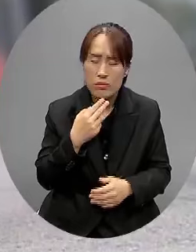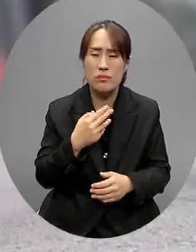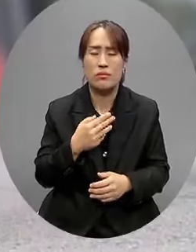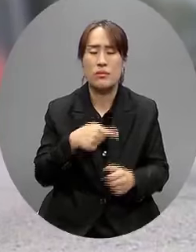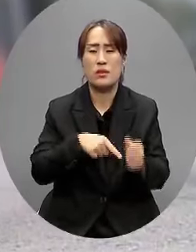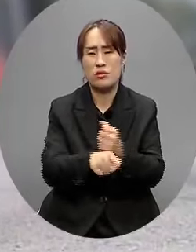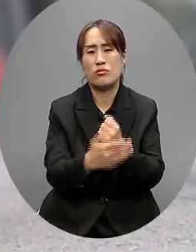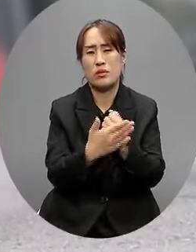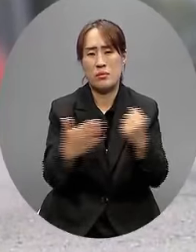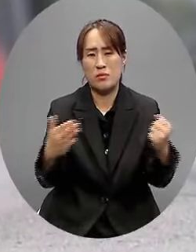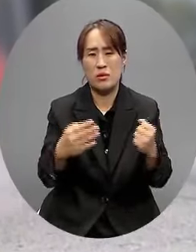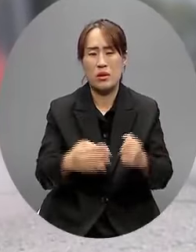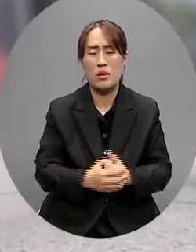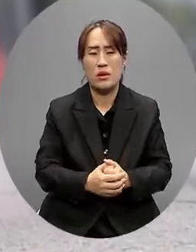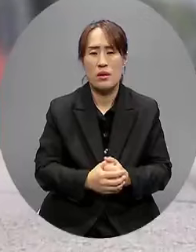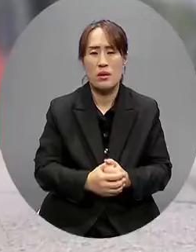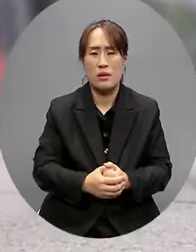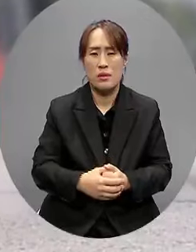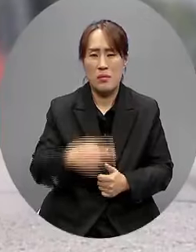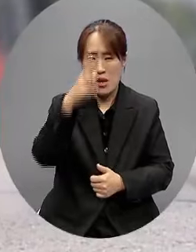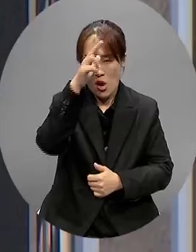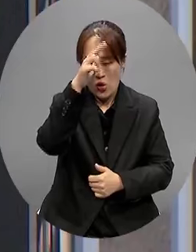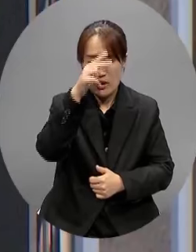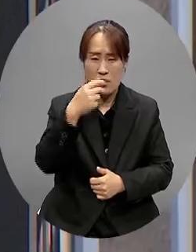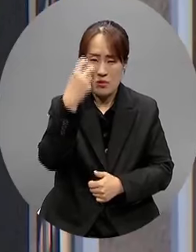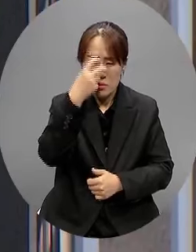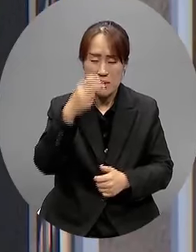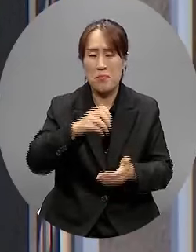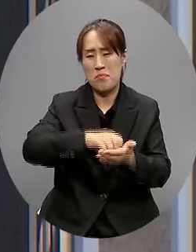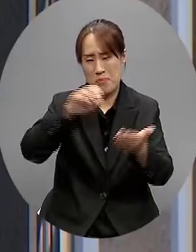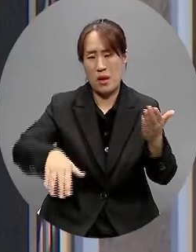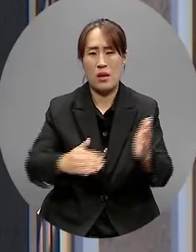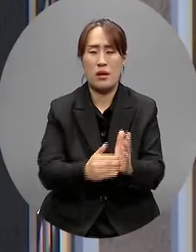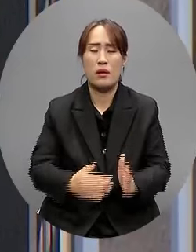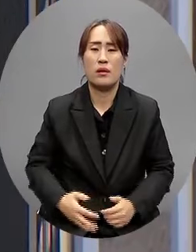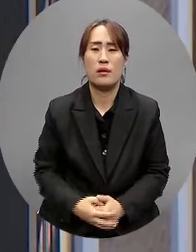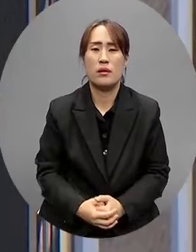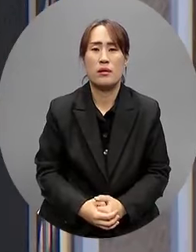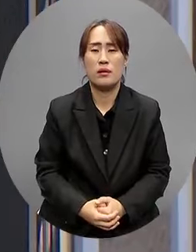않았다는 등의 이유로 형사사건에서 제외했습니다. MBC 뉴스 이초원입니다.